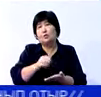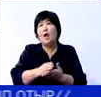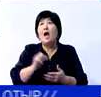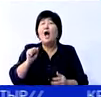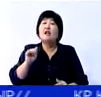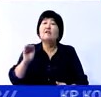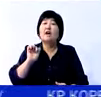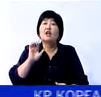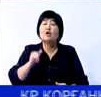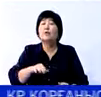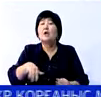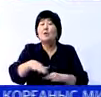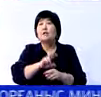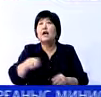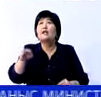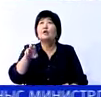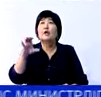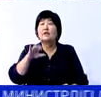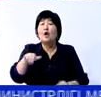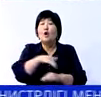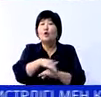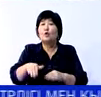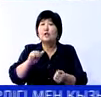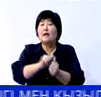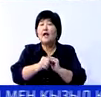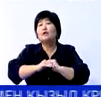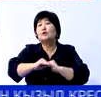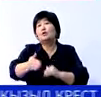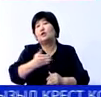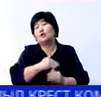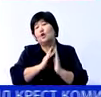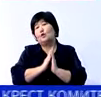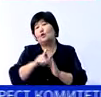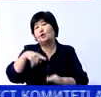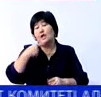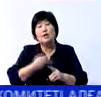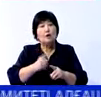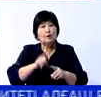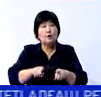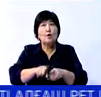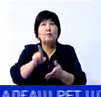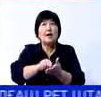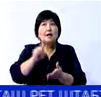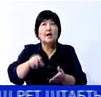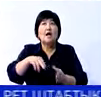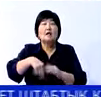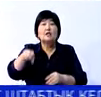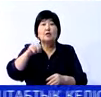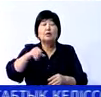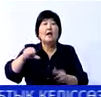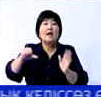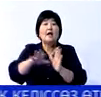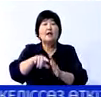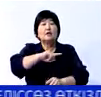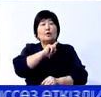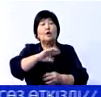Әл-Фараби мөлтек ауданынан келген Дихангүл Сыдықова көшесіне тас төселсе деген ұсынысын айтты. Сонымен қатар зейнеткер депутаттан электр қуатына